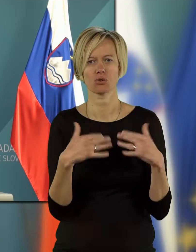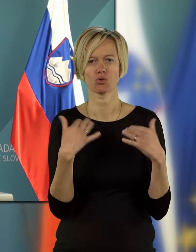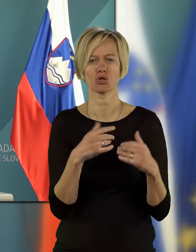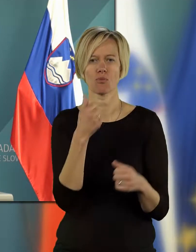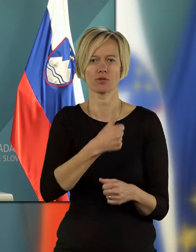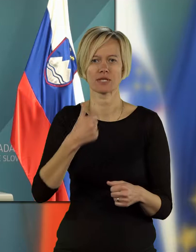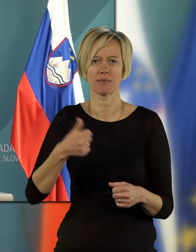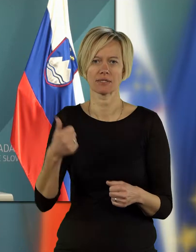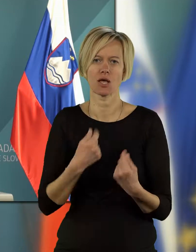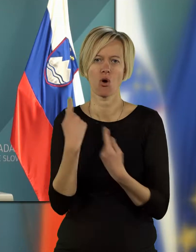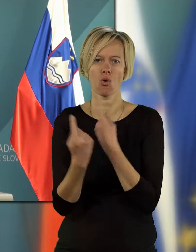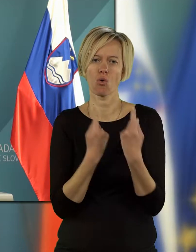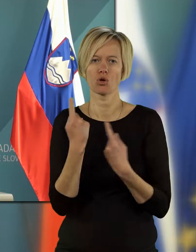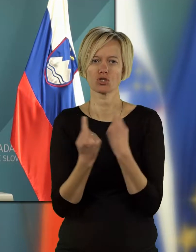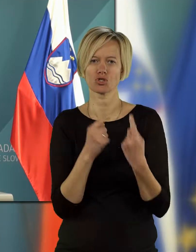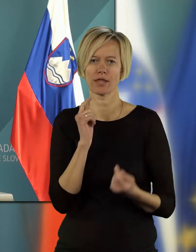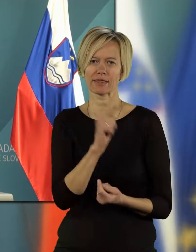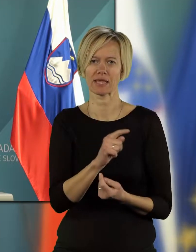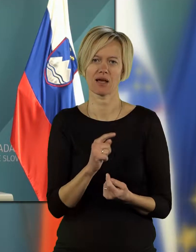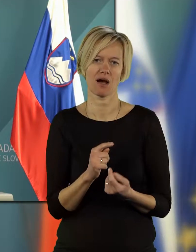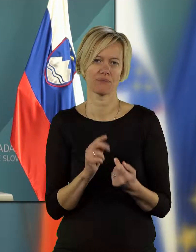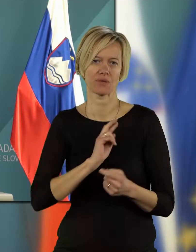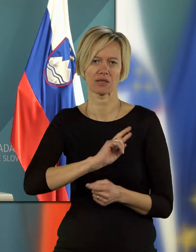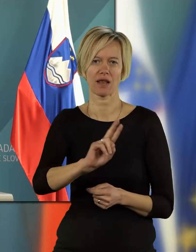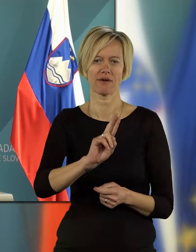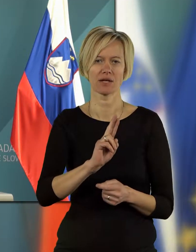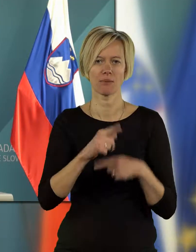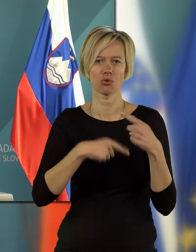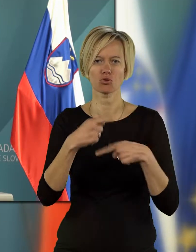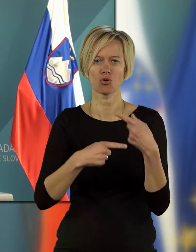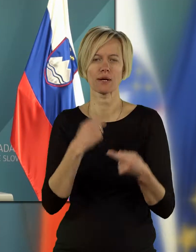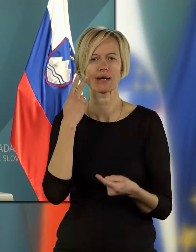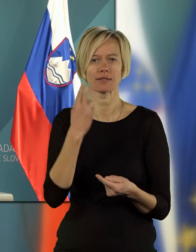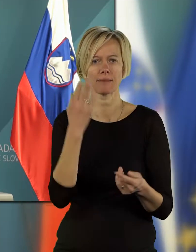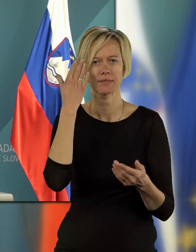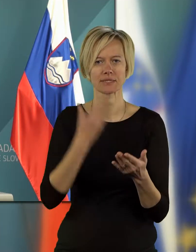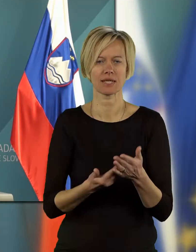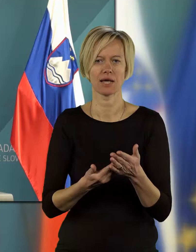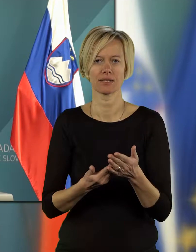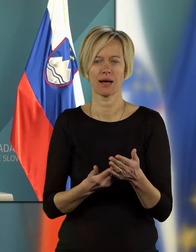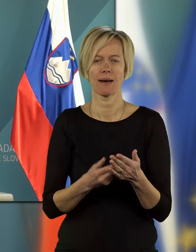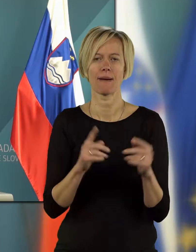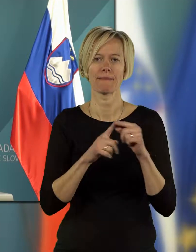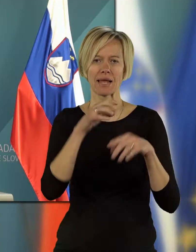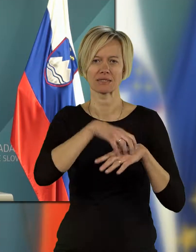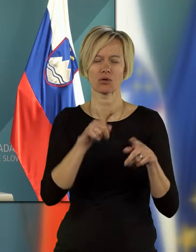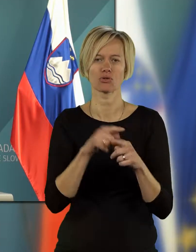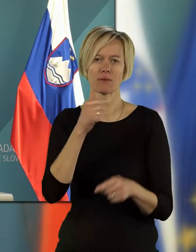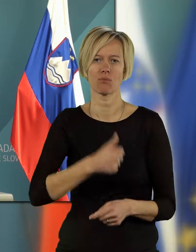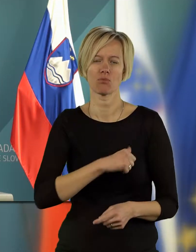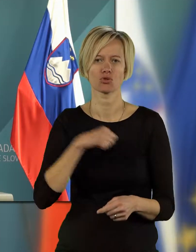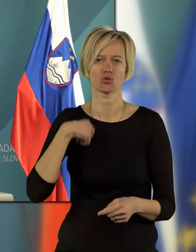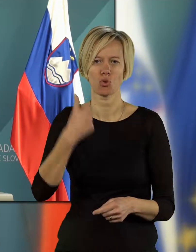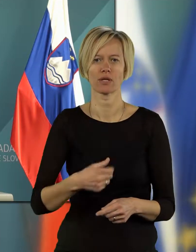obrazložil posamezne okoliščine tega nadaljevanja postopka glede priznanja Palestine